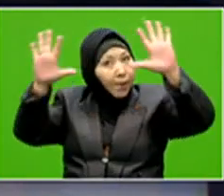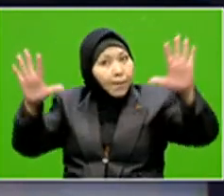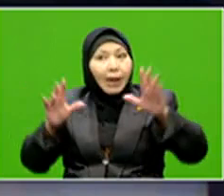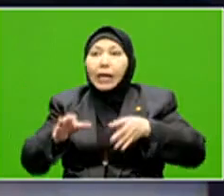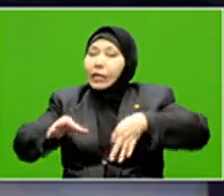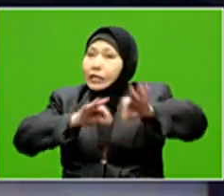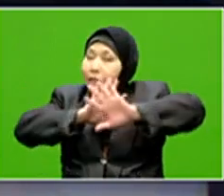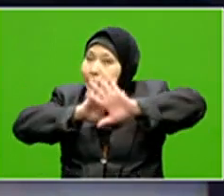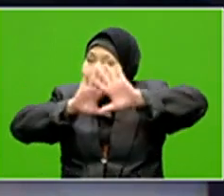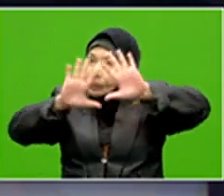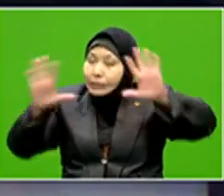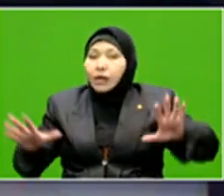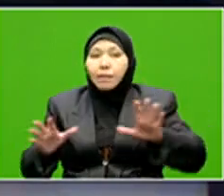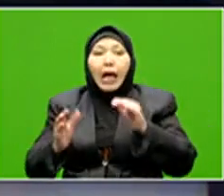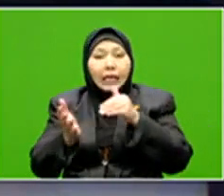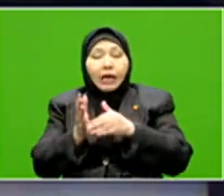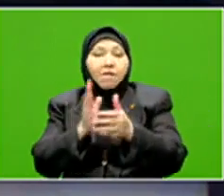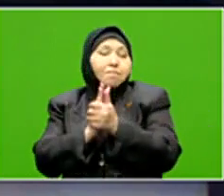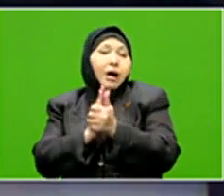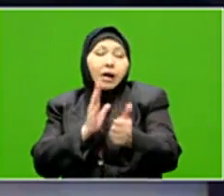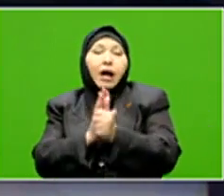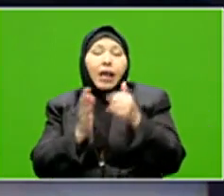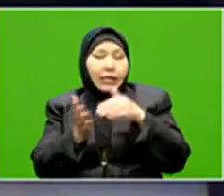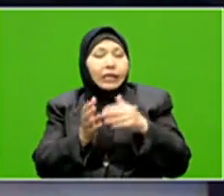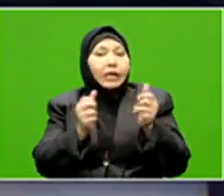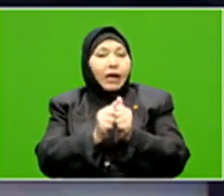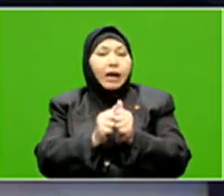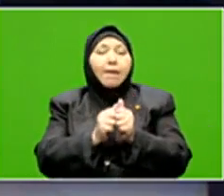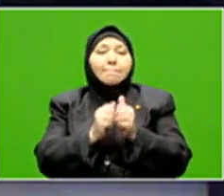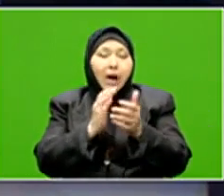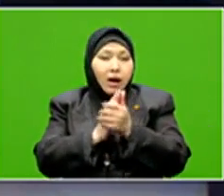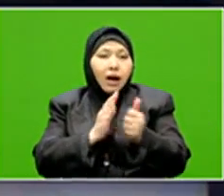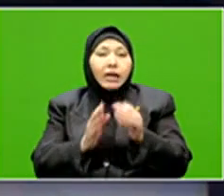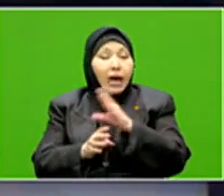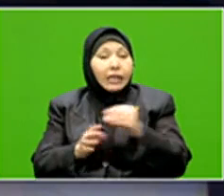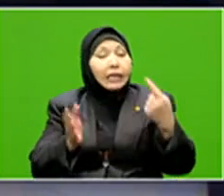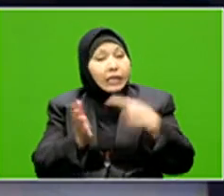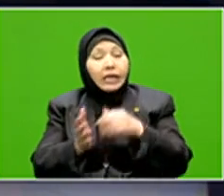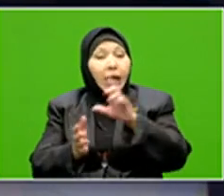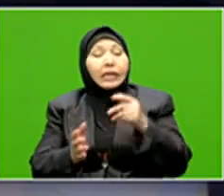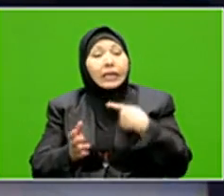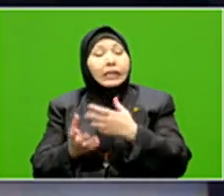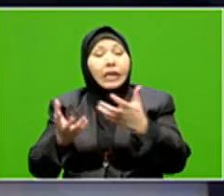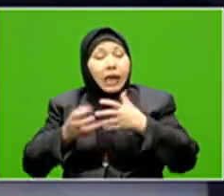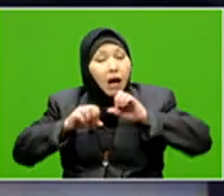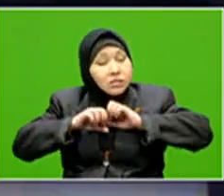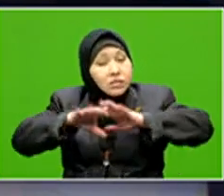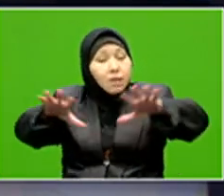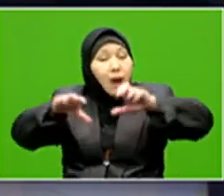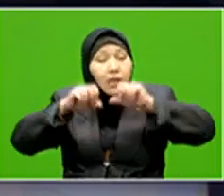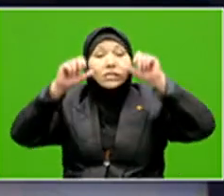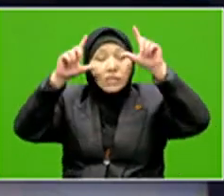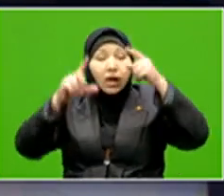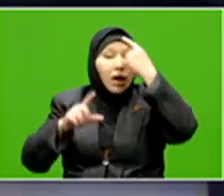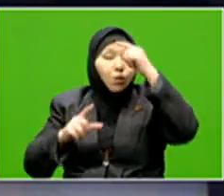kita bertanya kepada yang pakar Al-Fadil Ustaz Syamsul Hakim sebentar tadi. Dan inilah yang kita ingin sebarkan, kesedaran